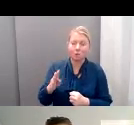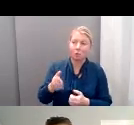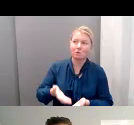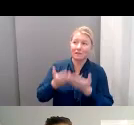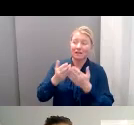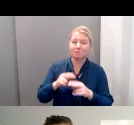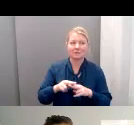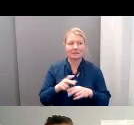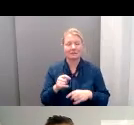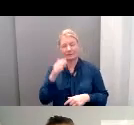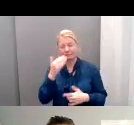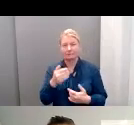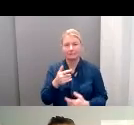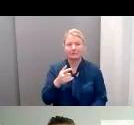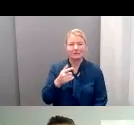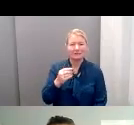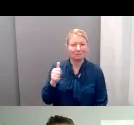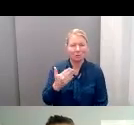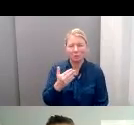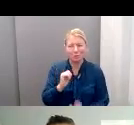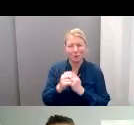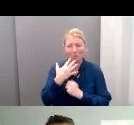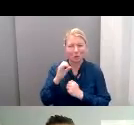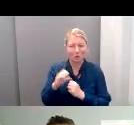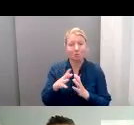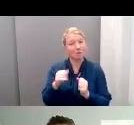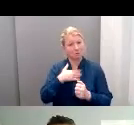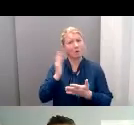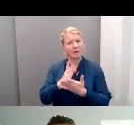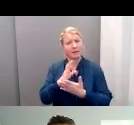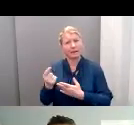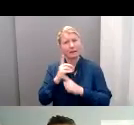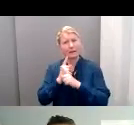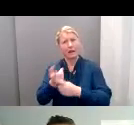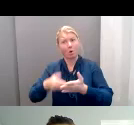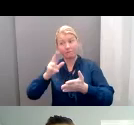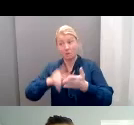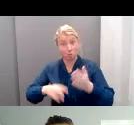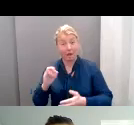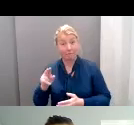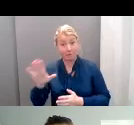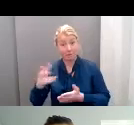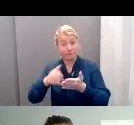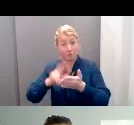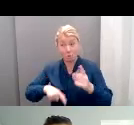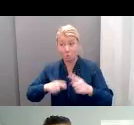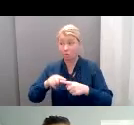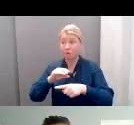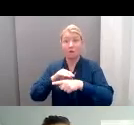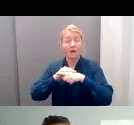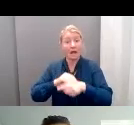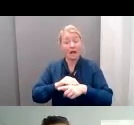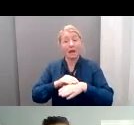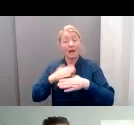rättighet utifrån funktionsrättskonventionen och hälso- och sjukvårdslagen och så vidare. Det är faktiskt en rättighet